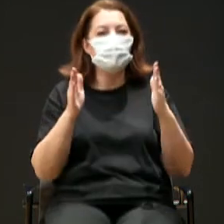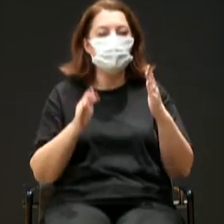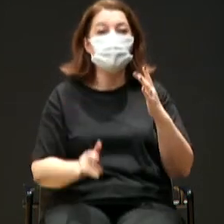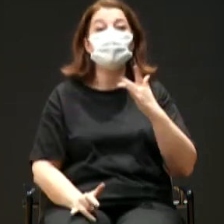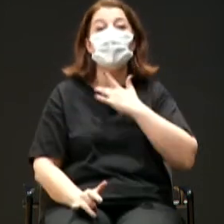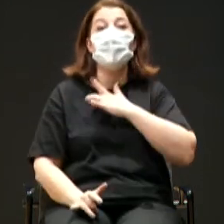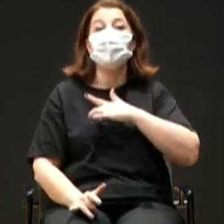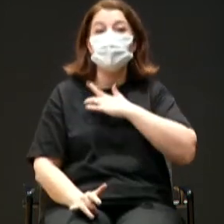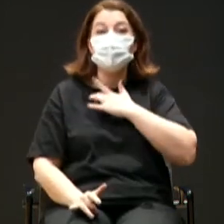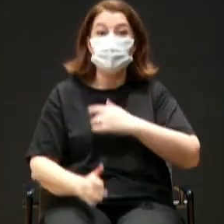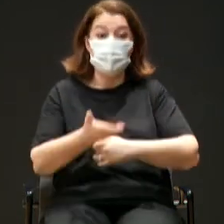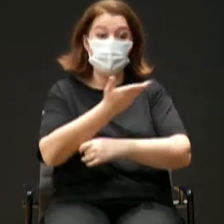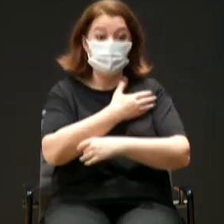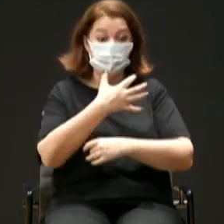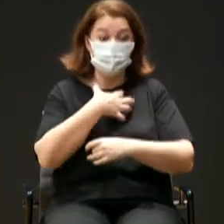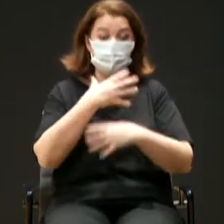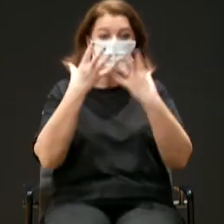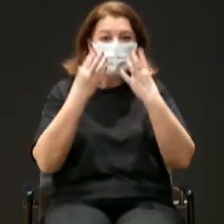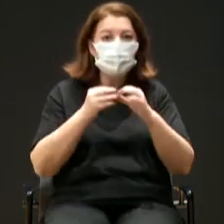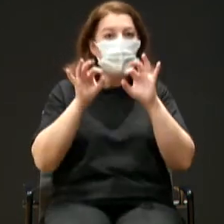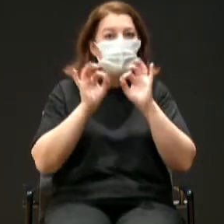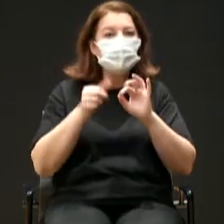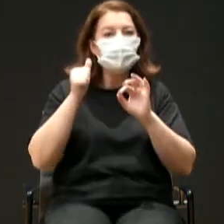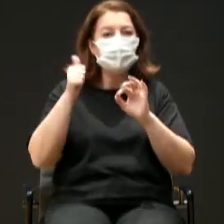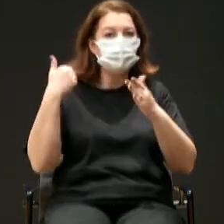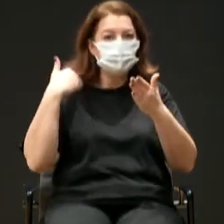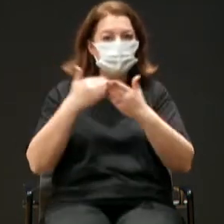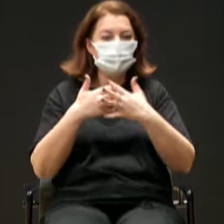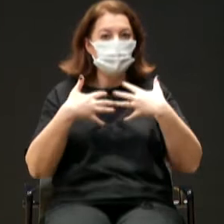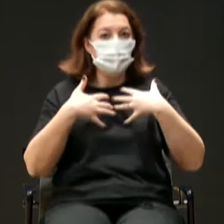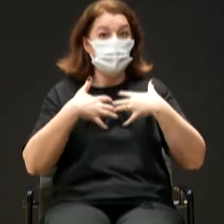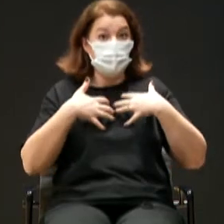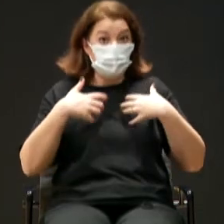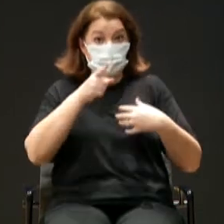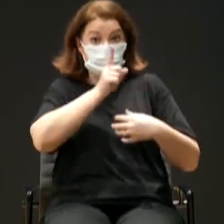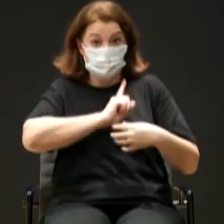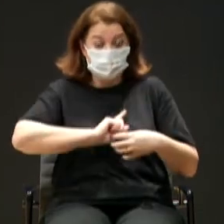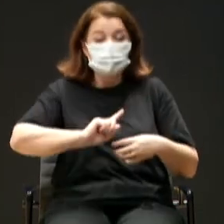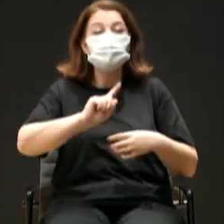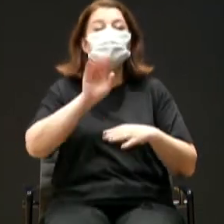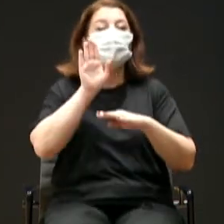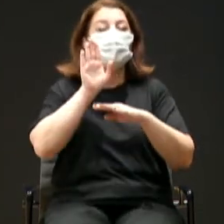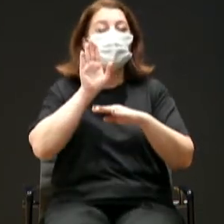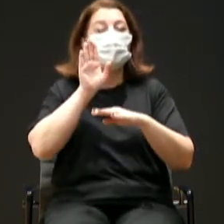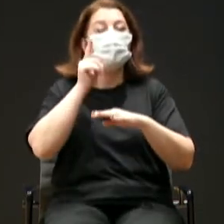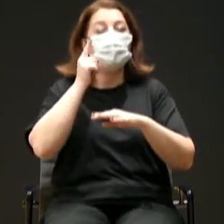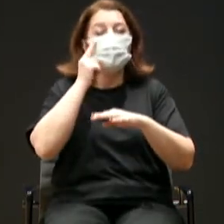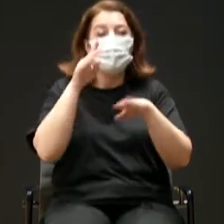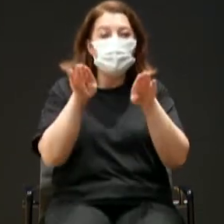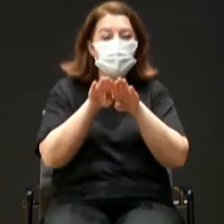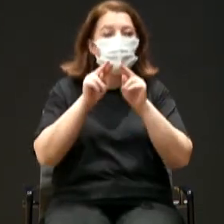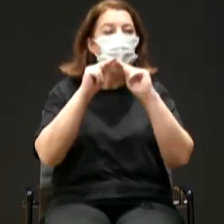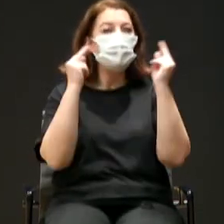Anadolu'yu yurt edinmeye başladığı günden bu yana cesaret ve adaletiyle dünyadaki kadim